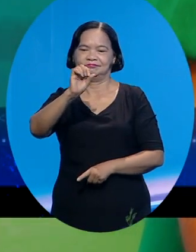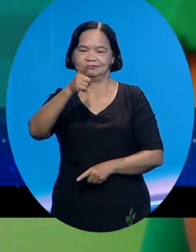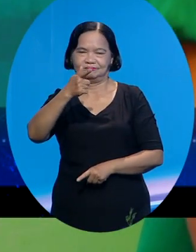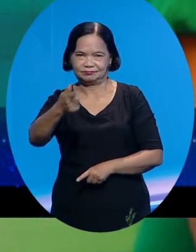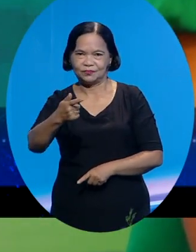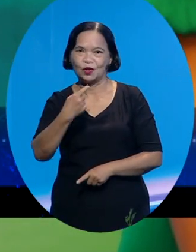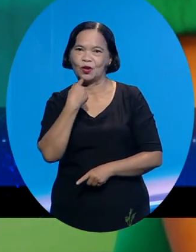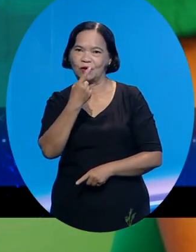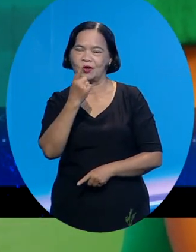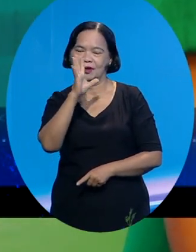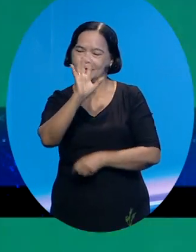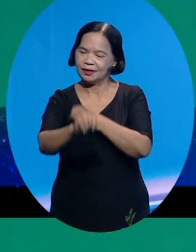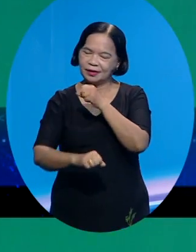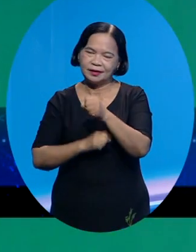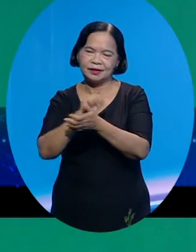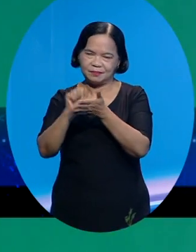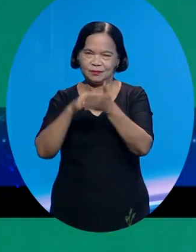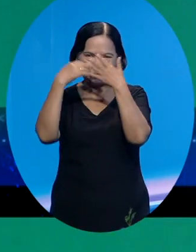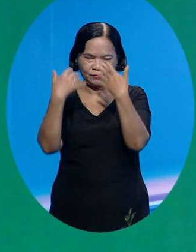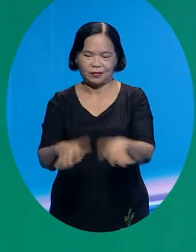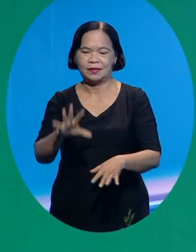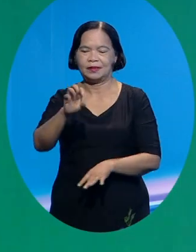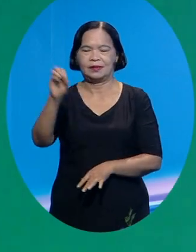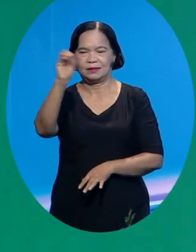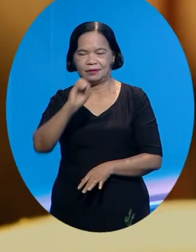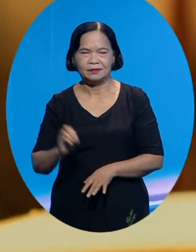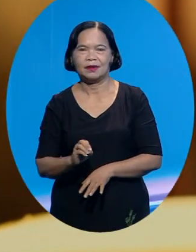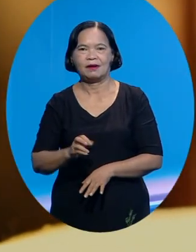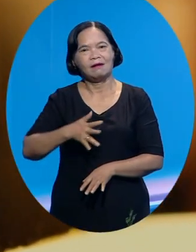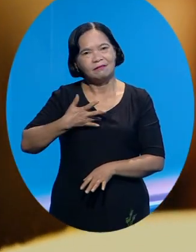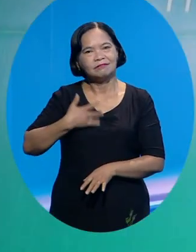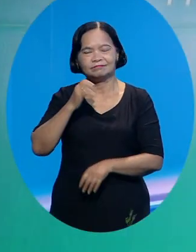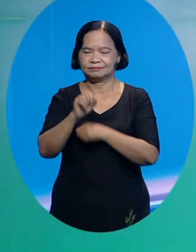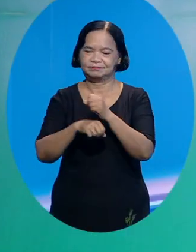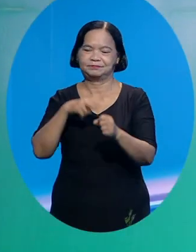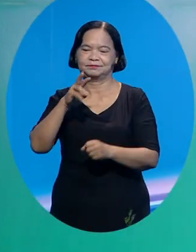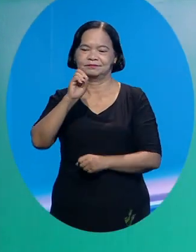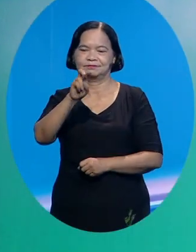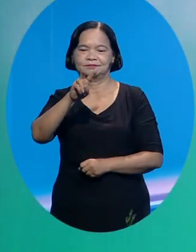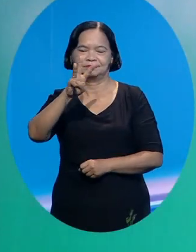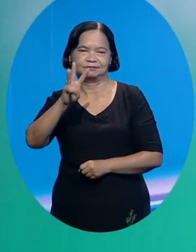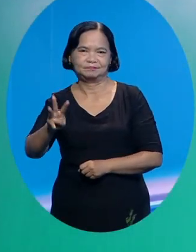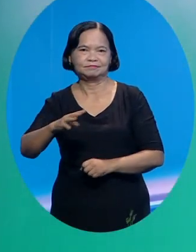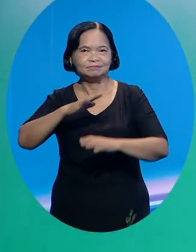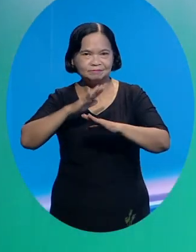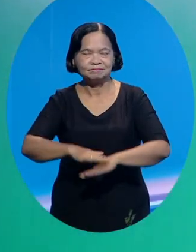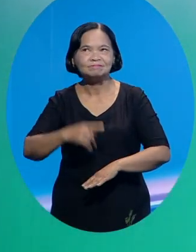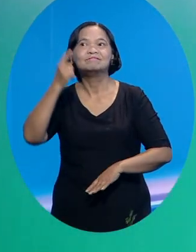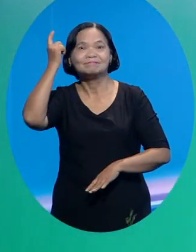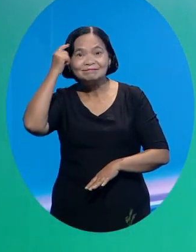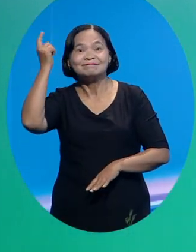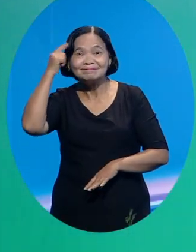doanh lũy kế 5 tháng đầu năm đã hoàn thành hơn 50% kế hoạch lợi nhuận năm 2023. Đây là một kết quả đáng ghi nhận